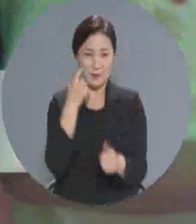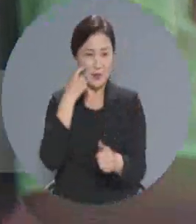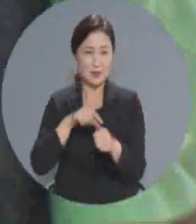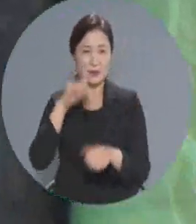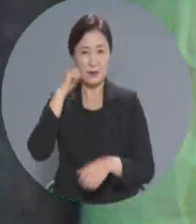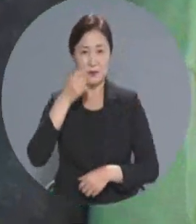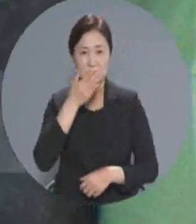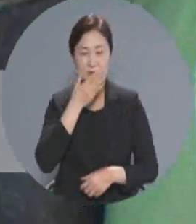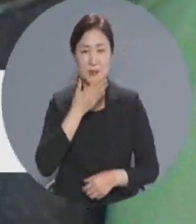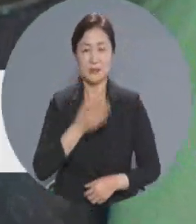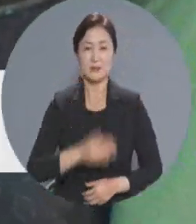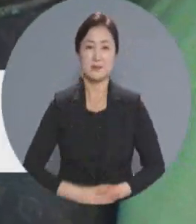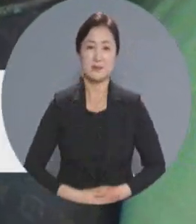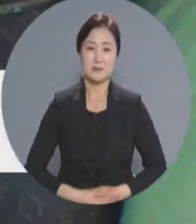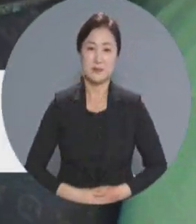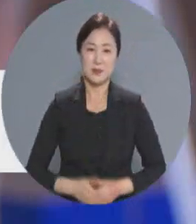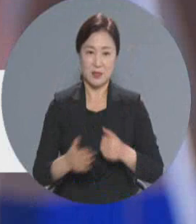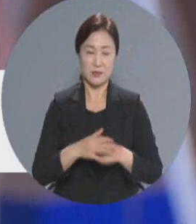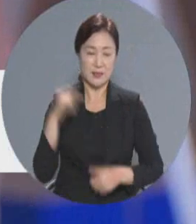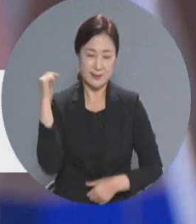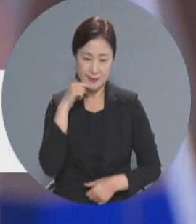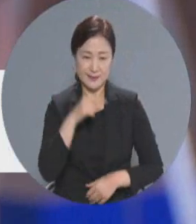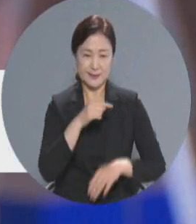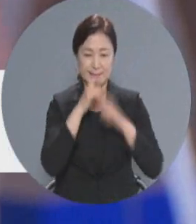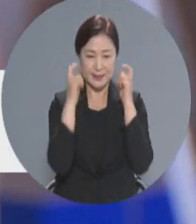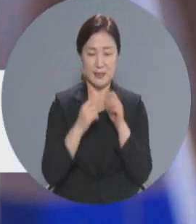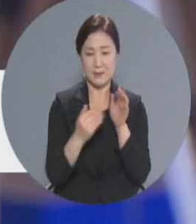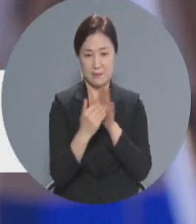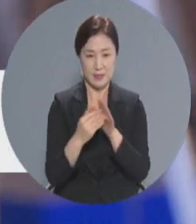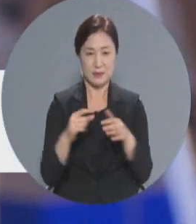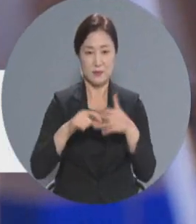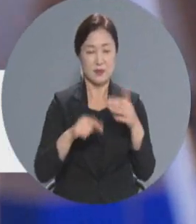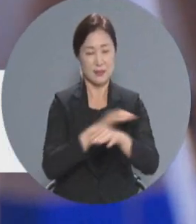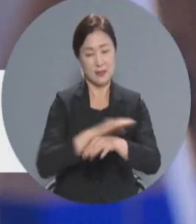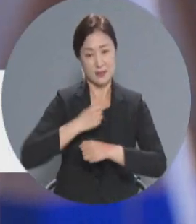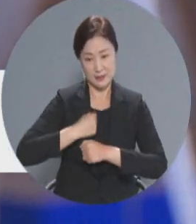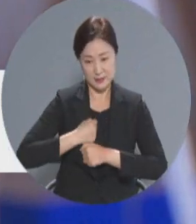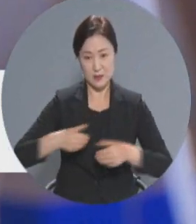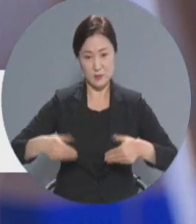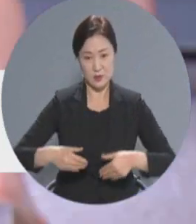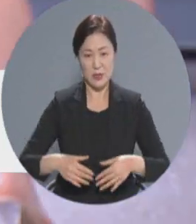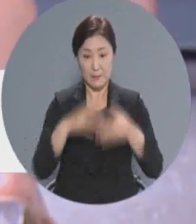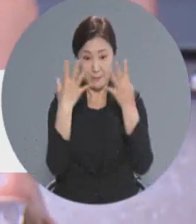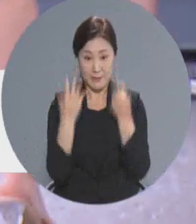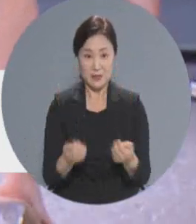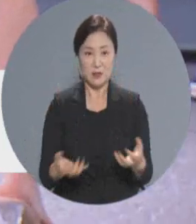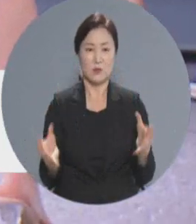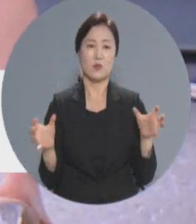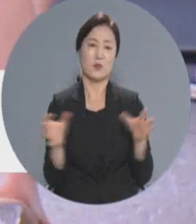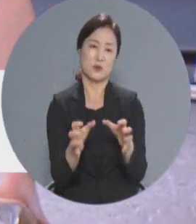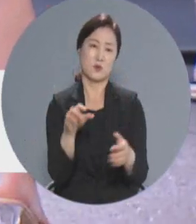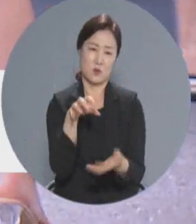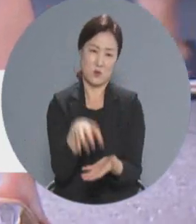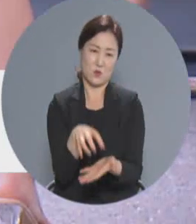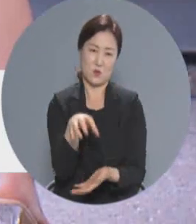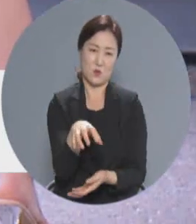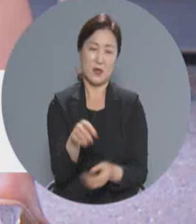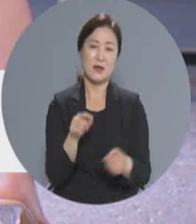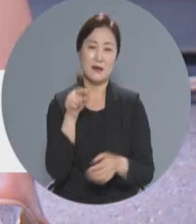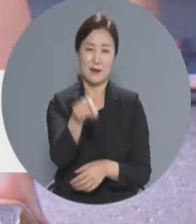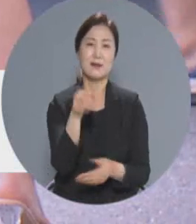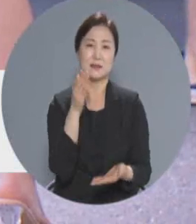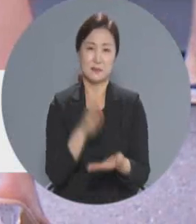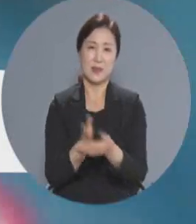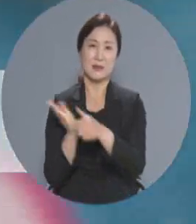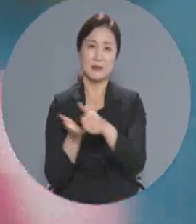개인 방역수칙을 철저하게 준수를 해주셔야 되는 거예요. 되도록이면 다중이 모이는 장소 출입 자체를 자제를